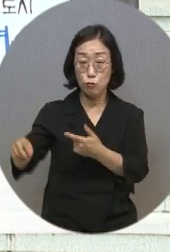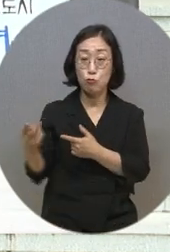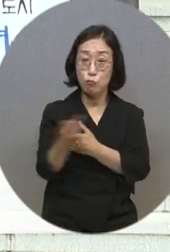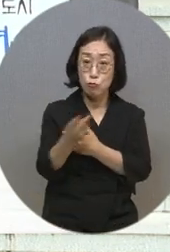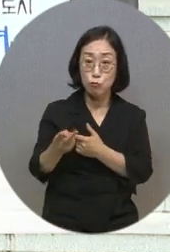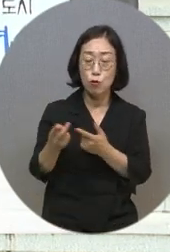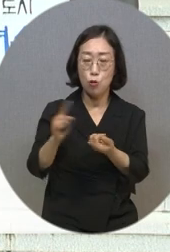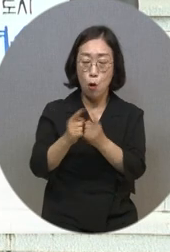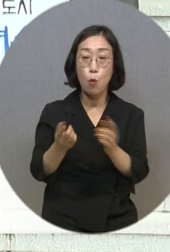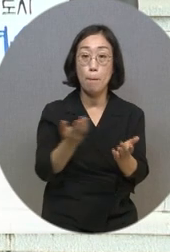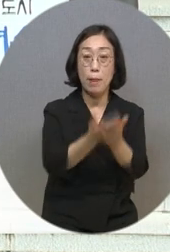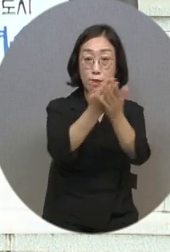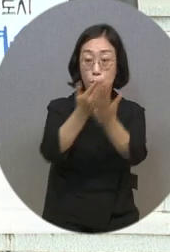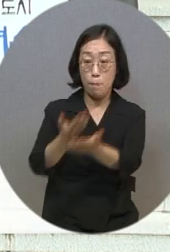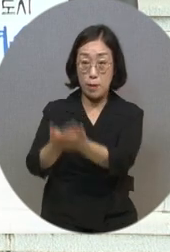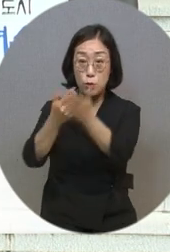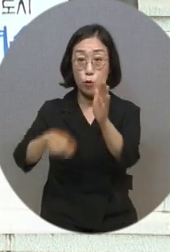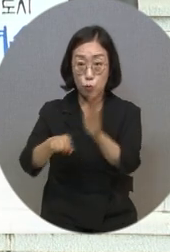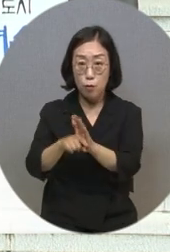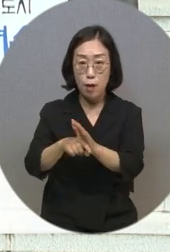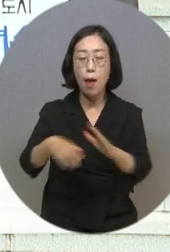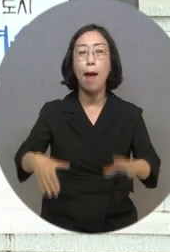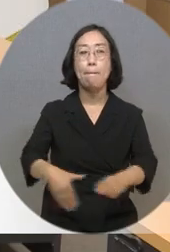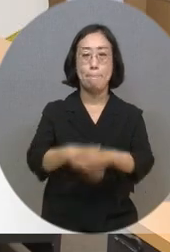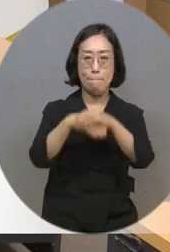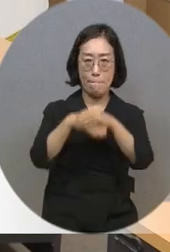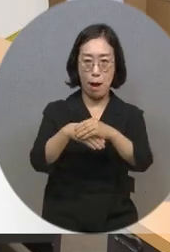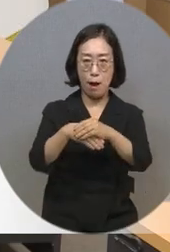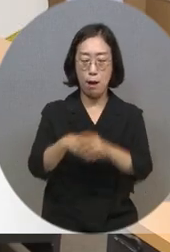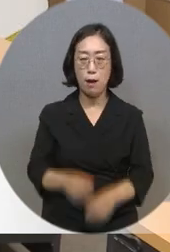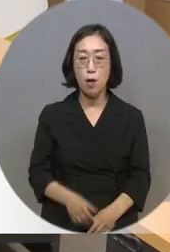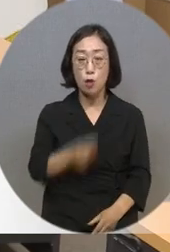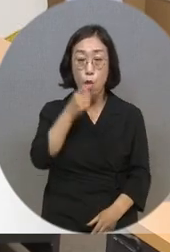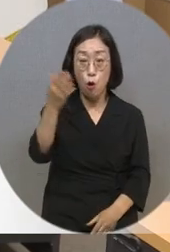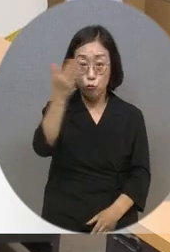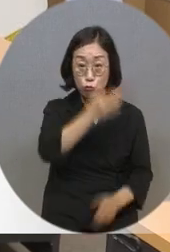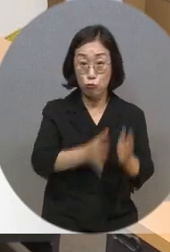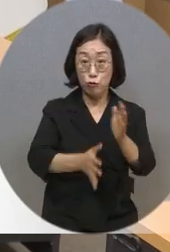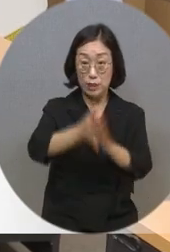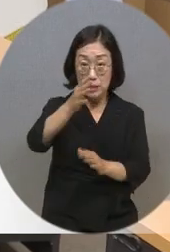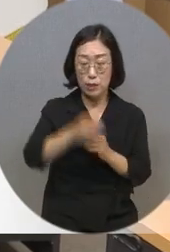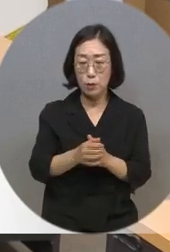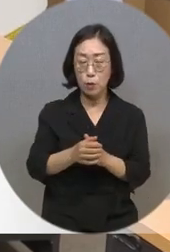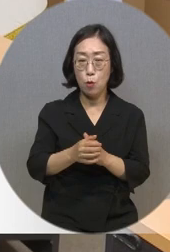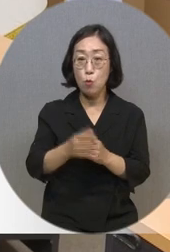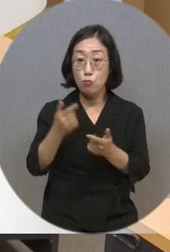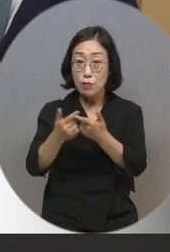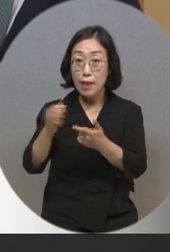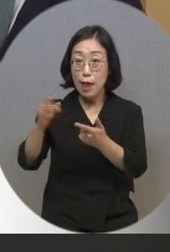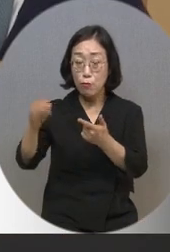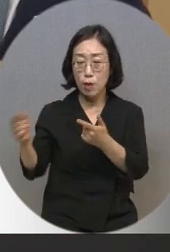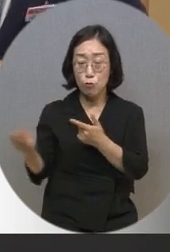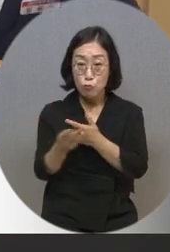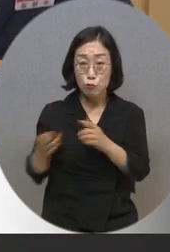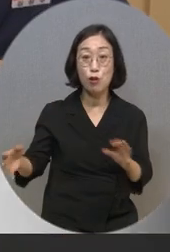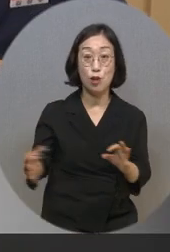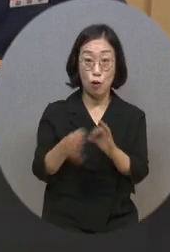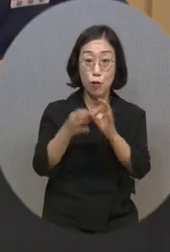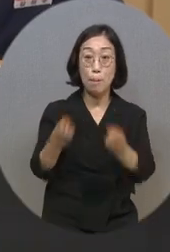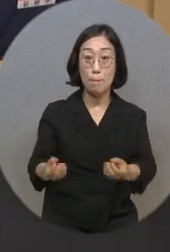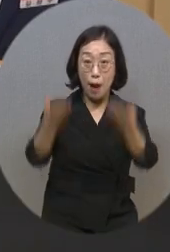동반성장을 위해 손을 맞잡았습니다. 여수시에 따르면 여수시와 해운대구의 자매결연